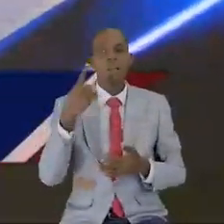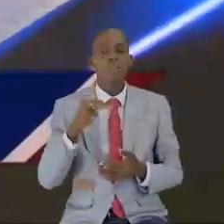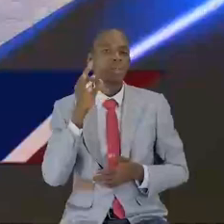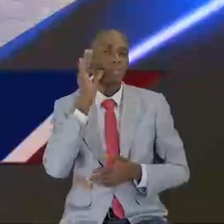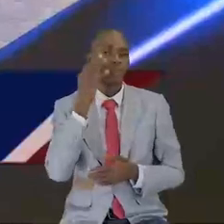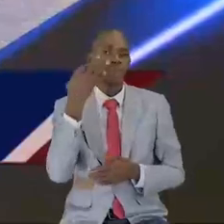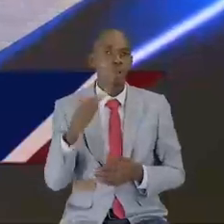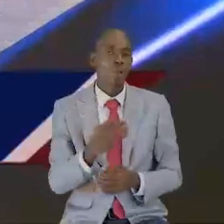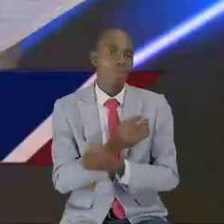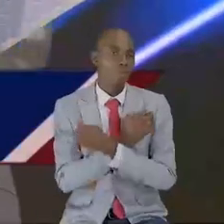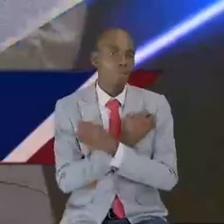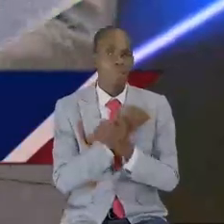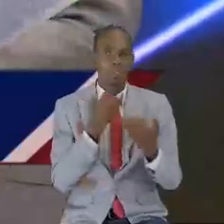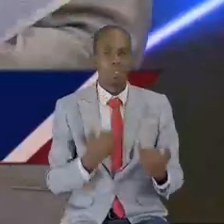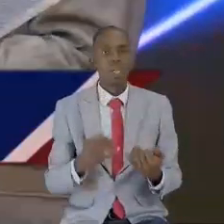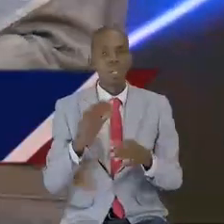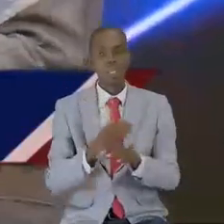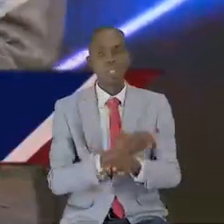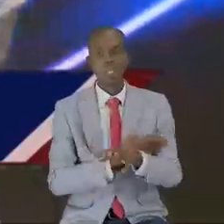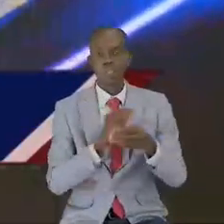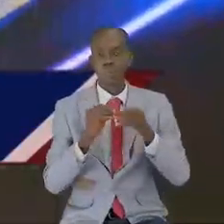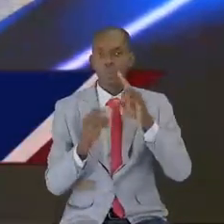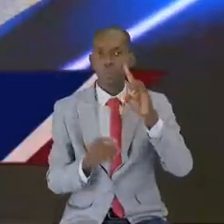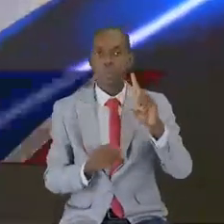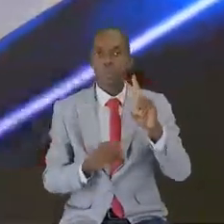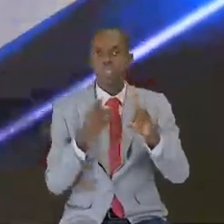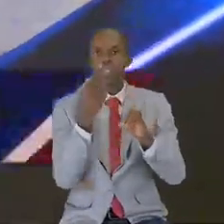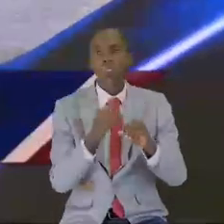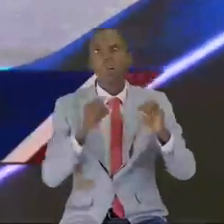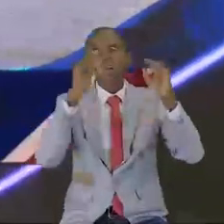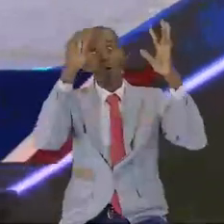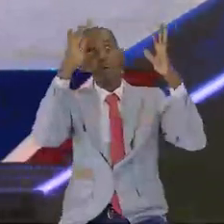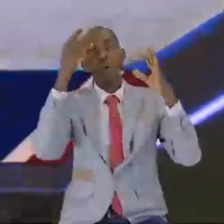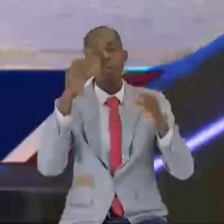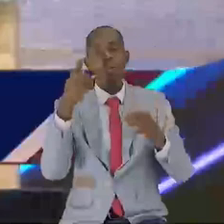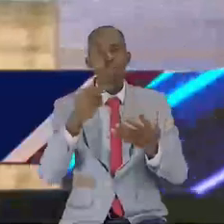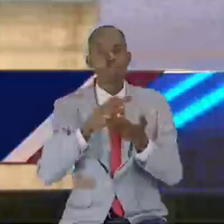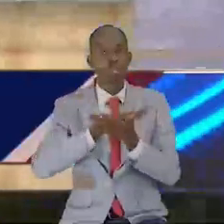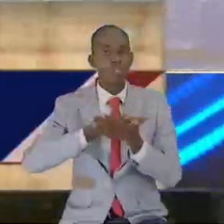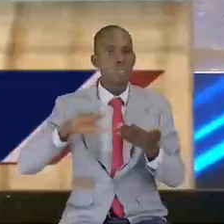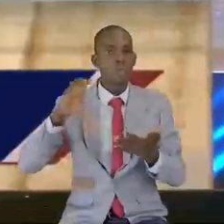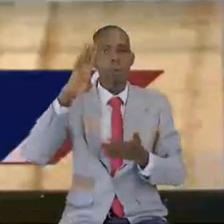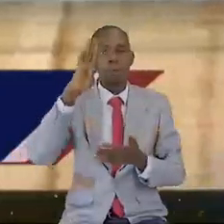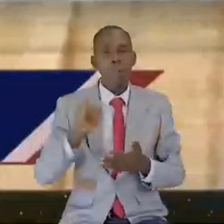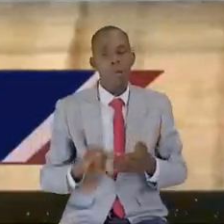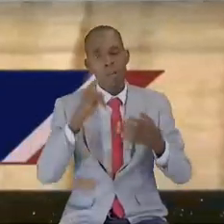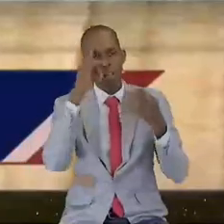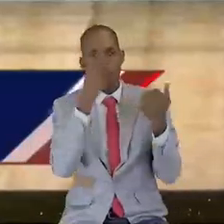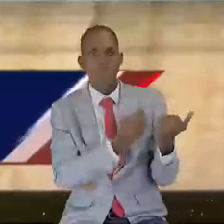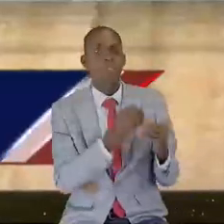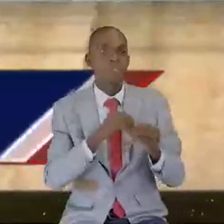l'amour. Voyons le premier élément. L'espérance du juste par la foi au